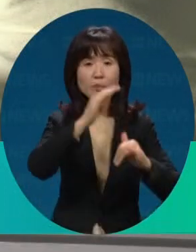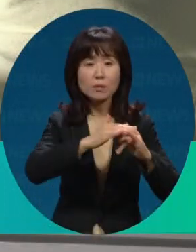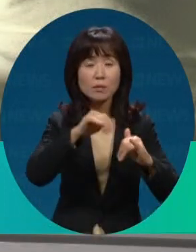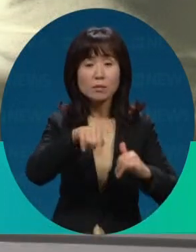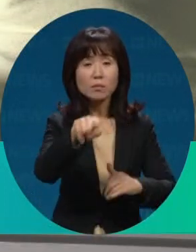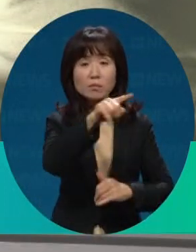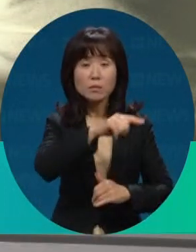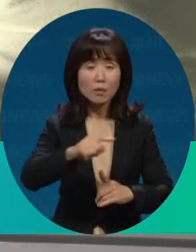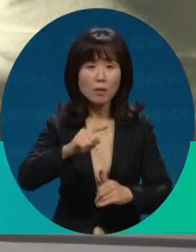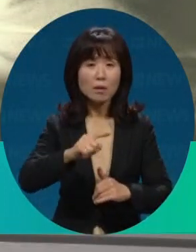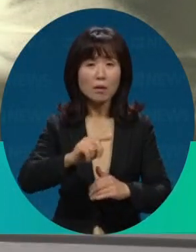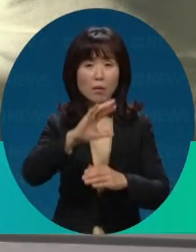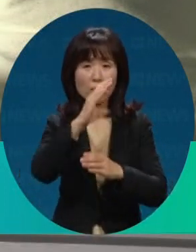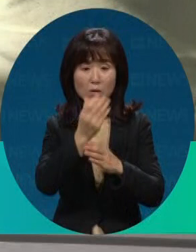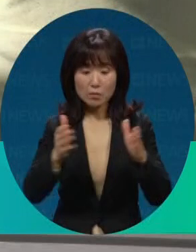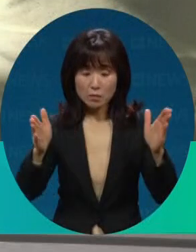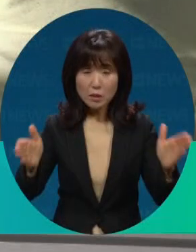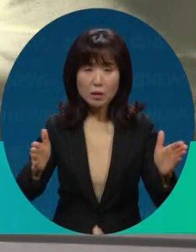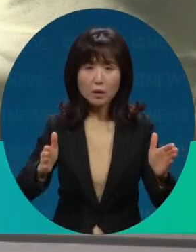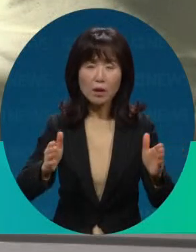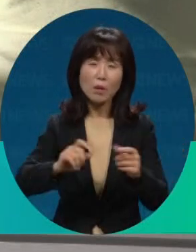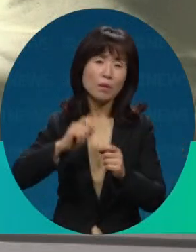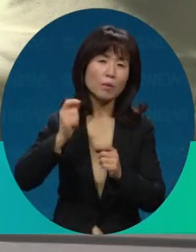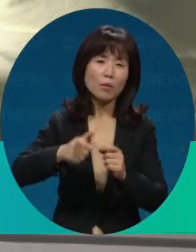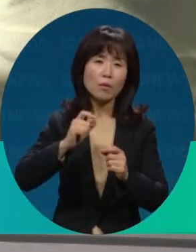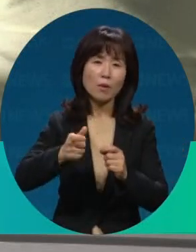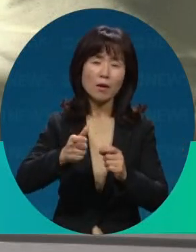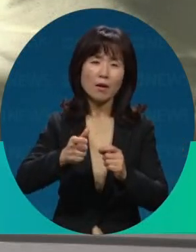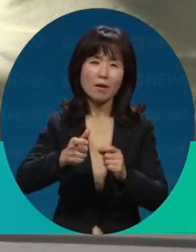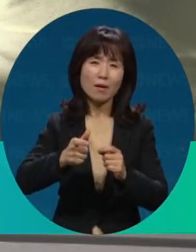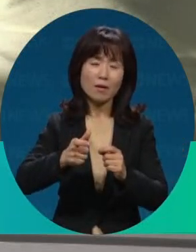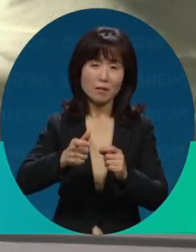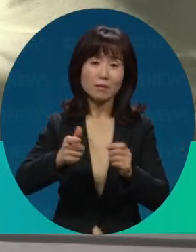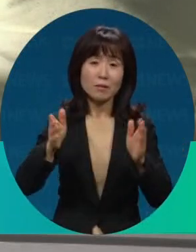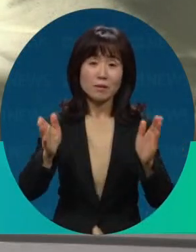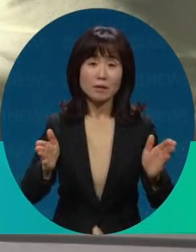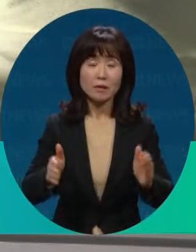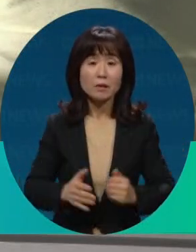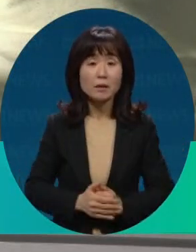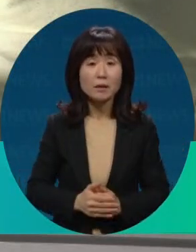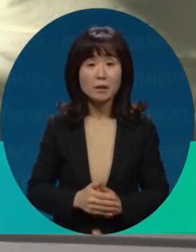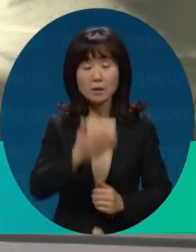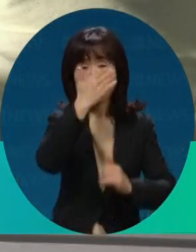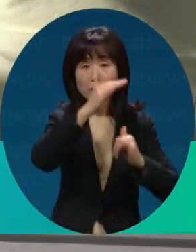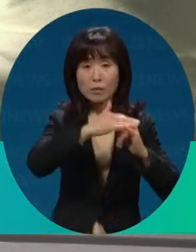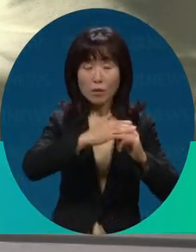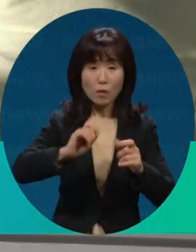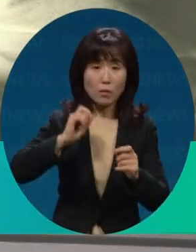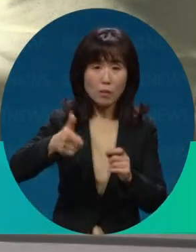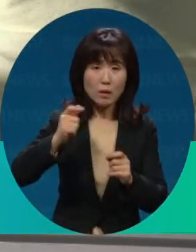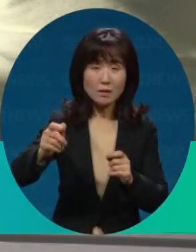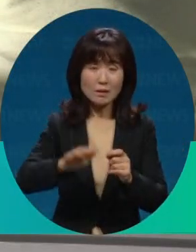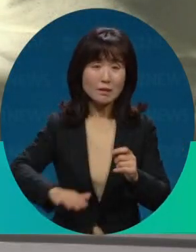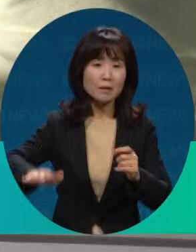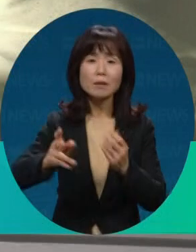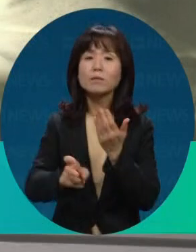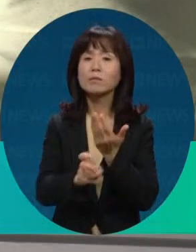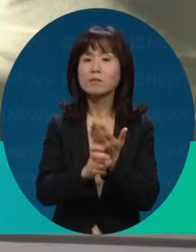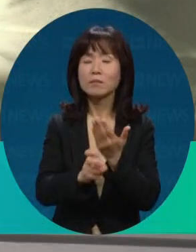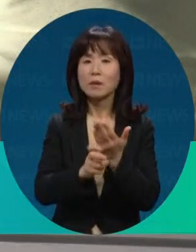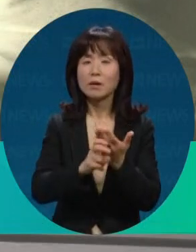월드컵 시즌이 도박 대목이라고 합니다 문제는 미성년자가 하는 도박은 모두 불법인데다